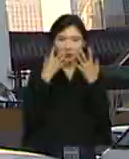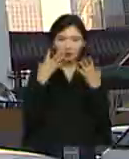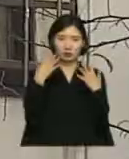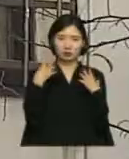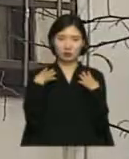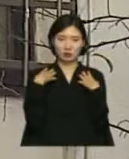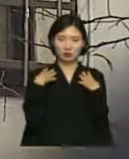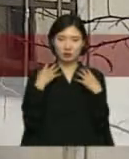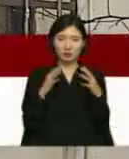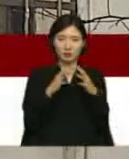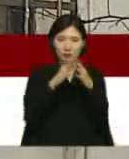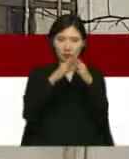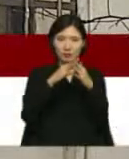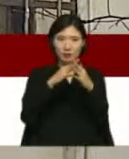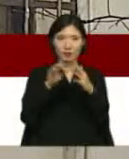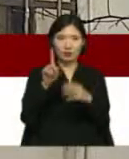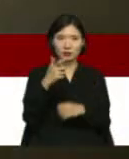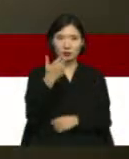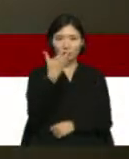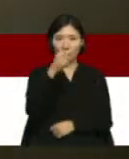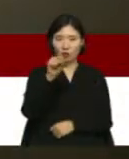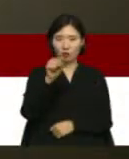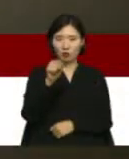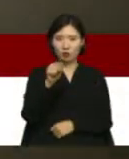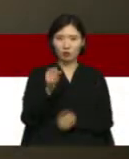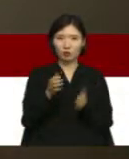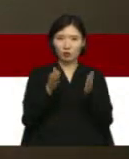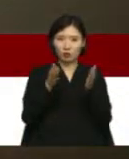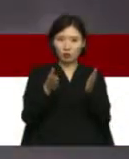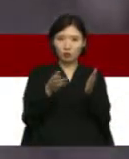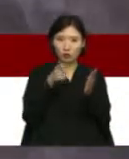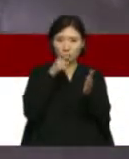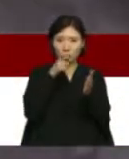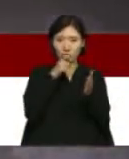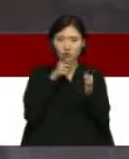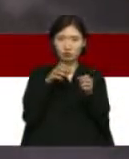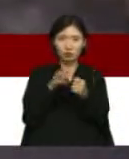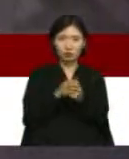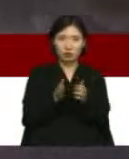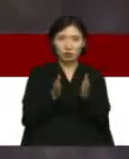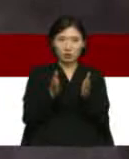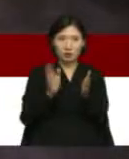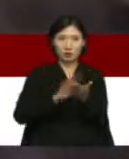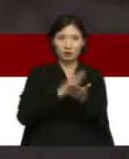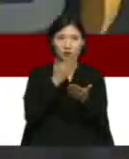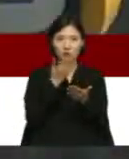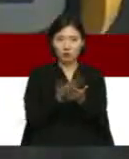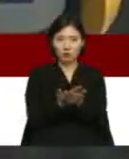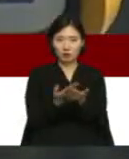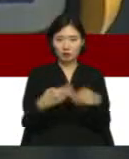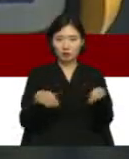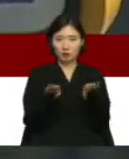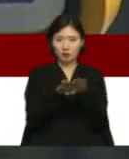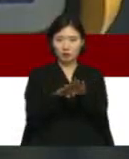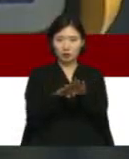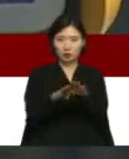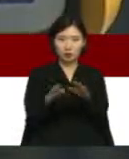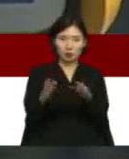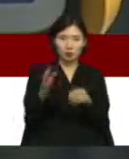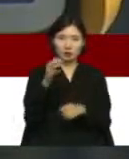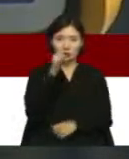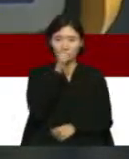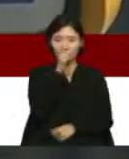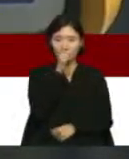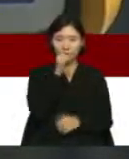기금에 115억 원이 편성됐고 도로 및 하수 등 기반시설 유지에 22억 원이 편성됐습니다.